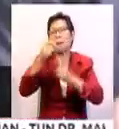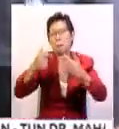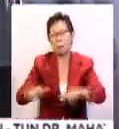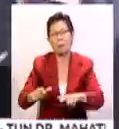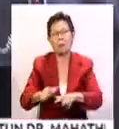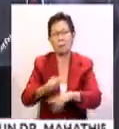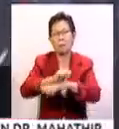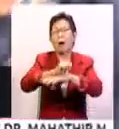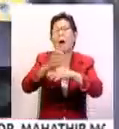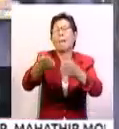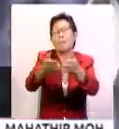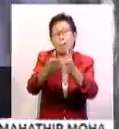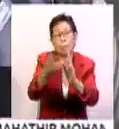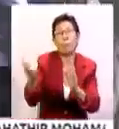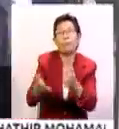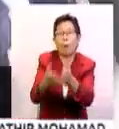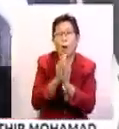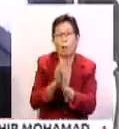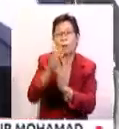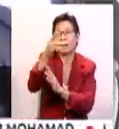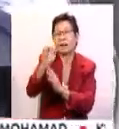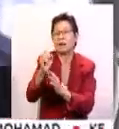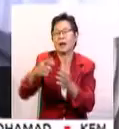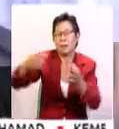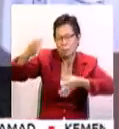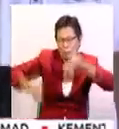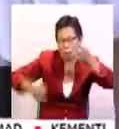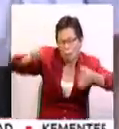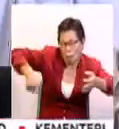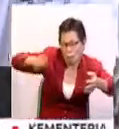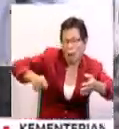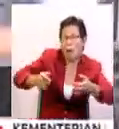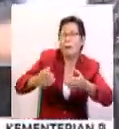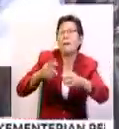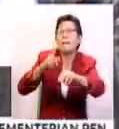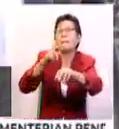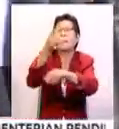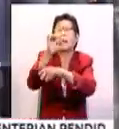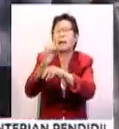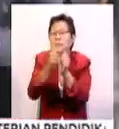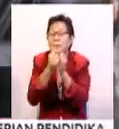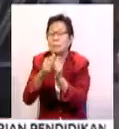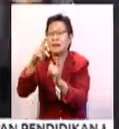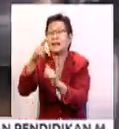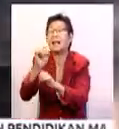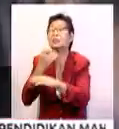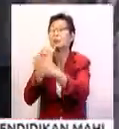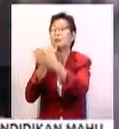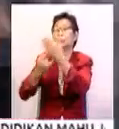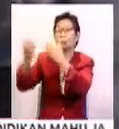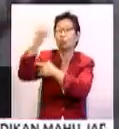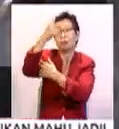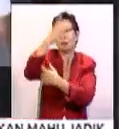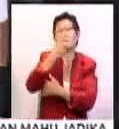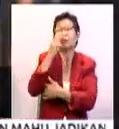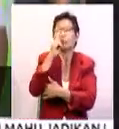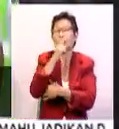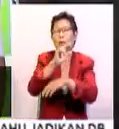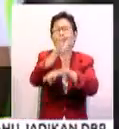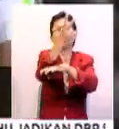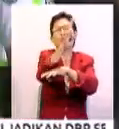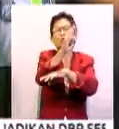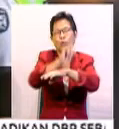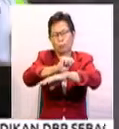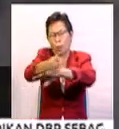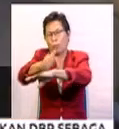akan membuat permohonan supaya kes ini dibicarakan bersama kes terdahulu. Datin Seri Rosmah sebelum ini sudah dikenakan 17